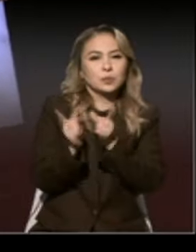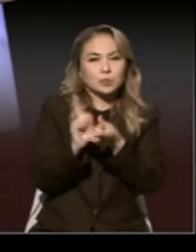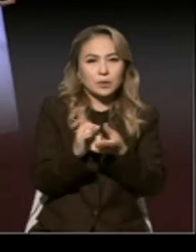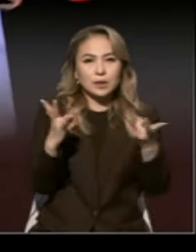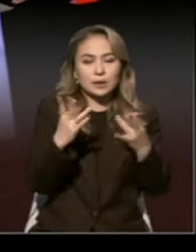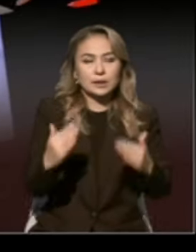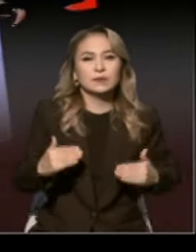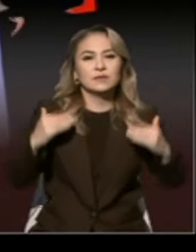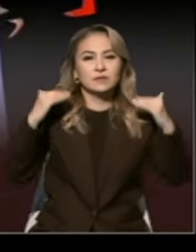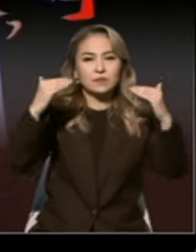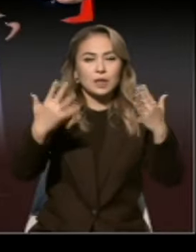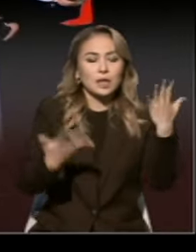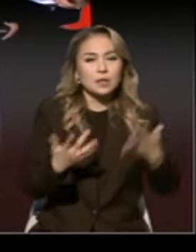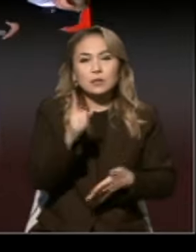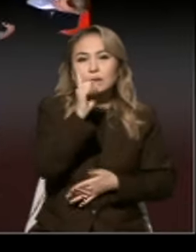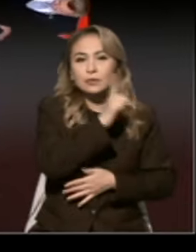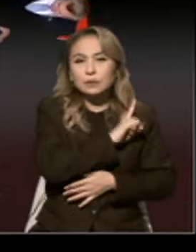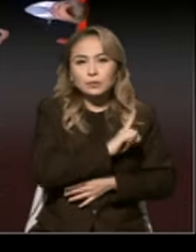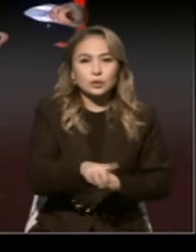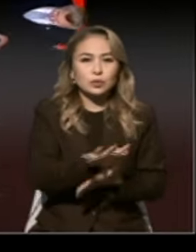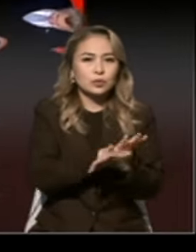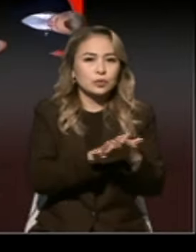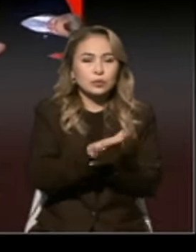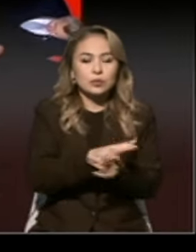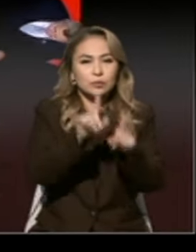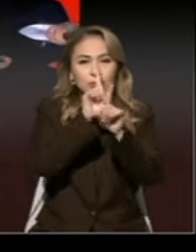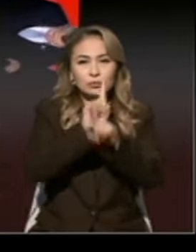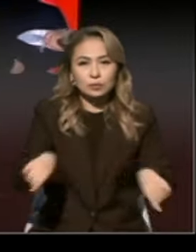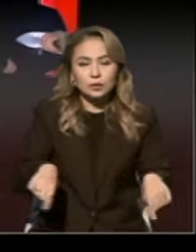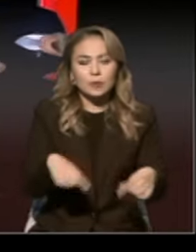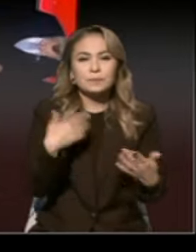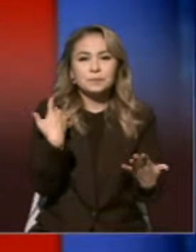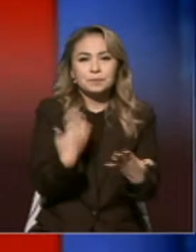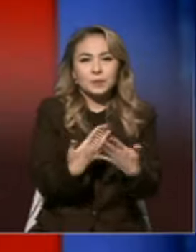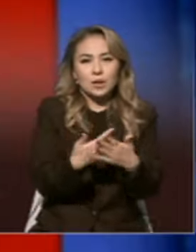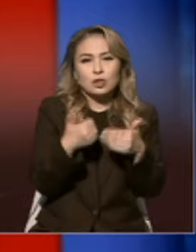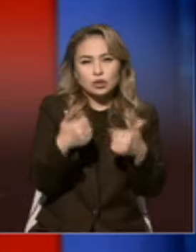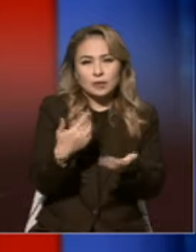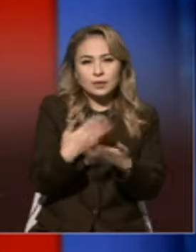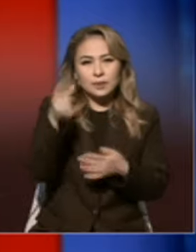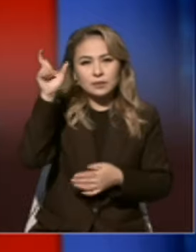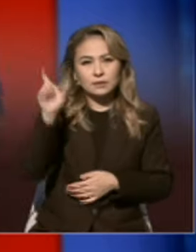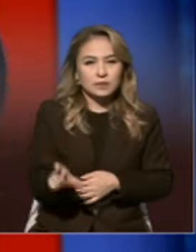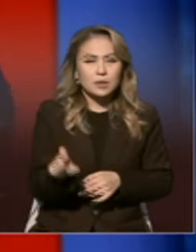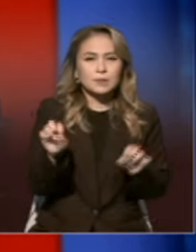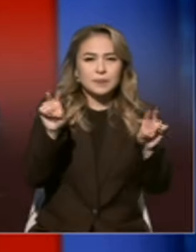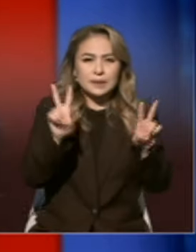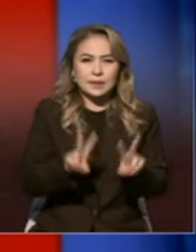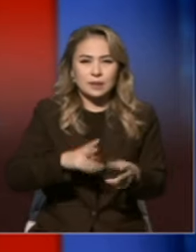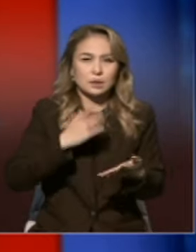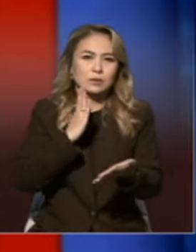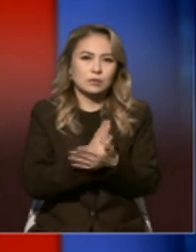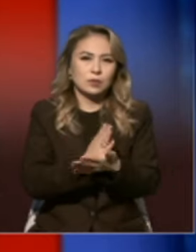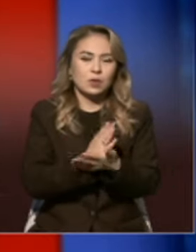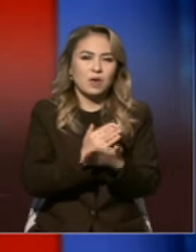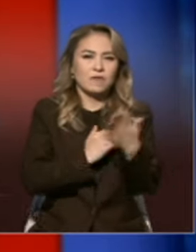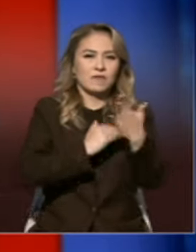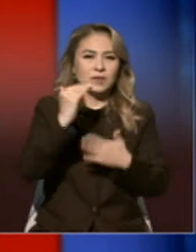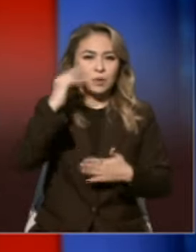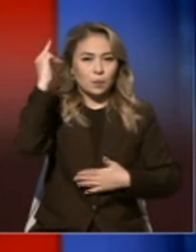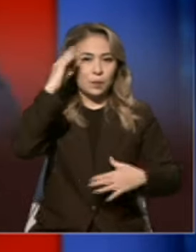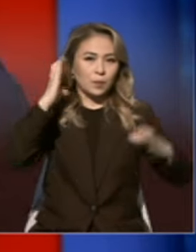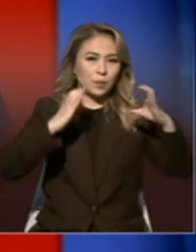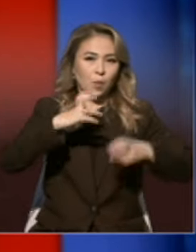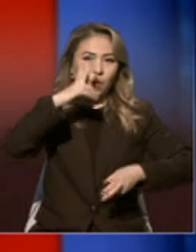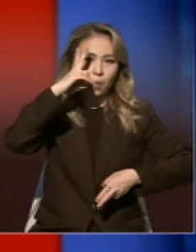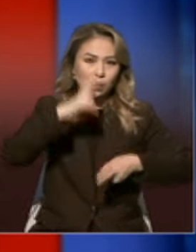Статусын көтермейінше ештеңе болмайды. Өткен сәт мен кісіге қазір айтайын, жап жақсы маман жігіттер енді ғана жоғары оқу орындарын бітіріп